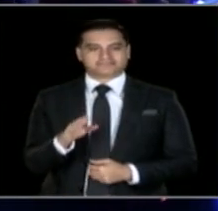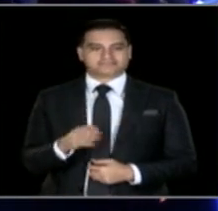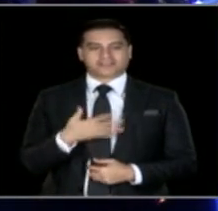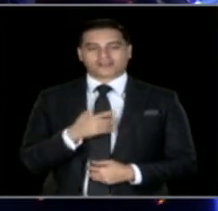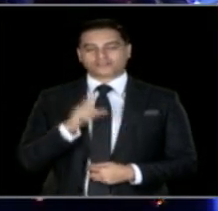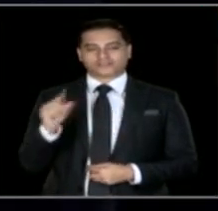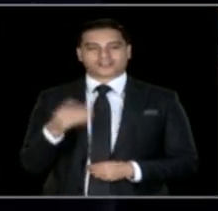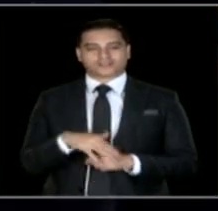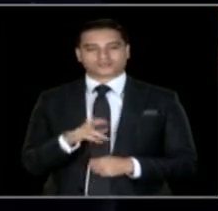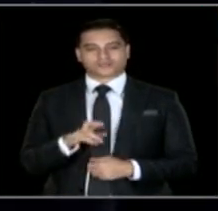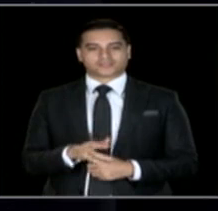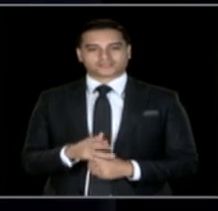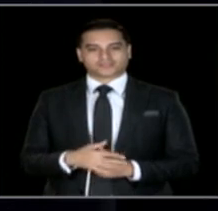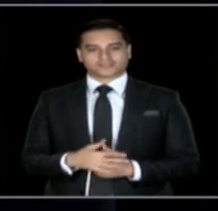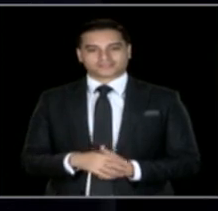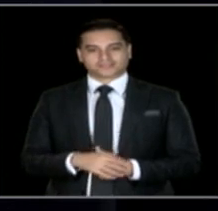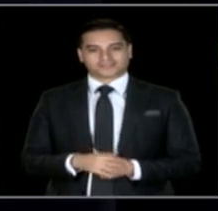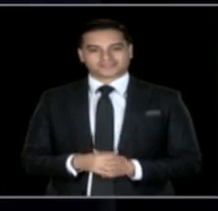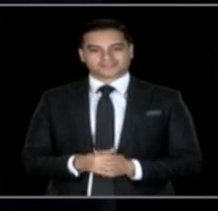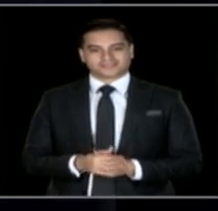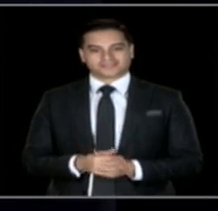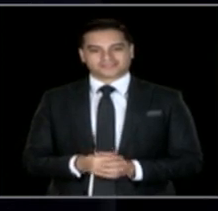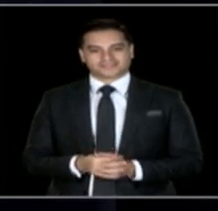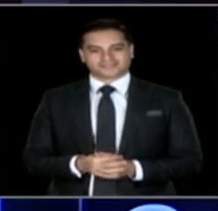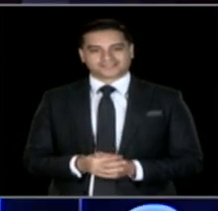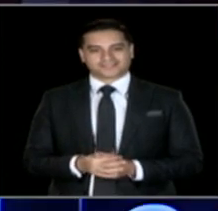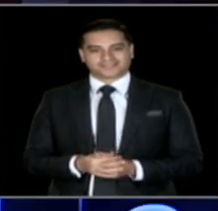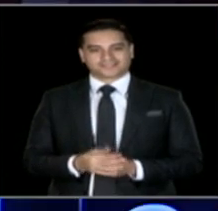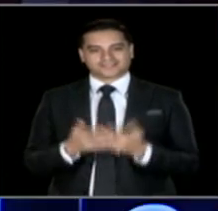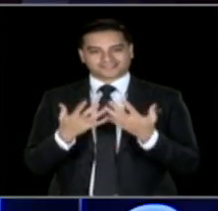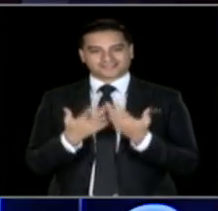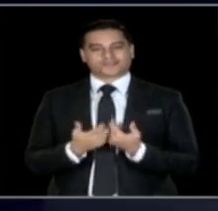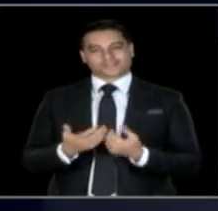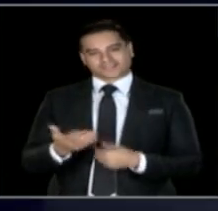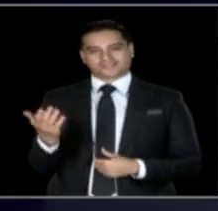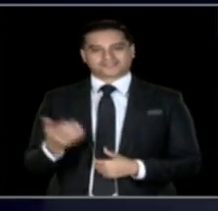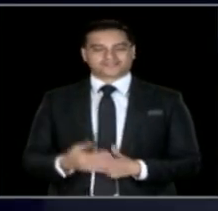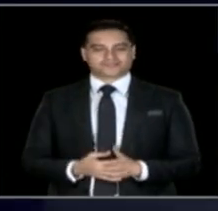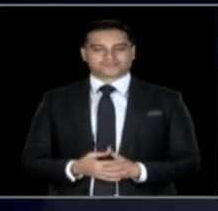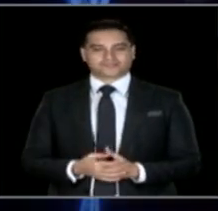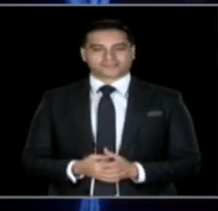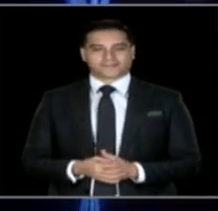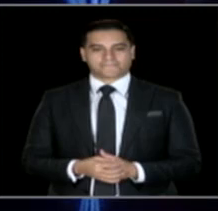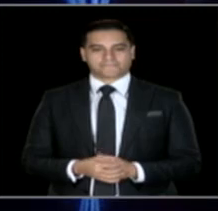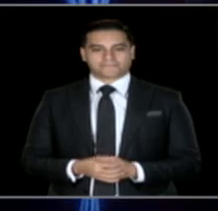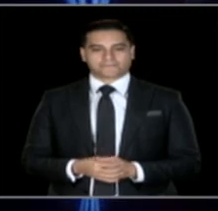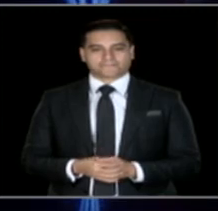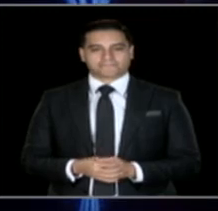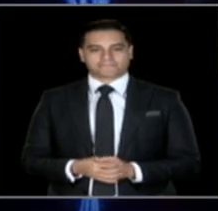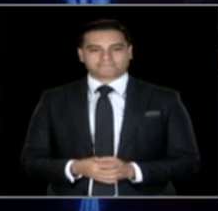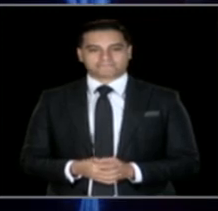تحبوا يتسألوا في إيه؟ إيه اللي انتوا عايزينه؟ إيه خلاص، قدرات. تمام، سؤال في القدرات